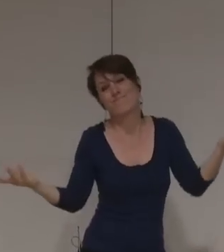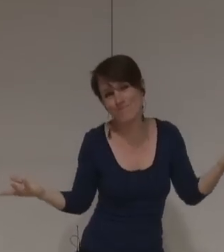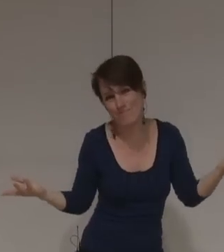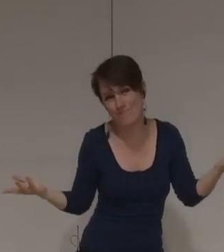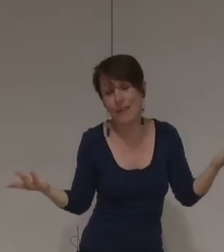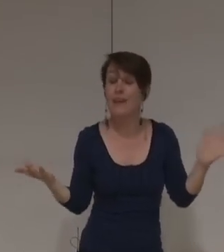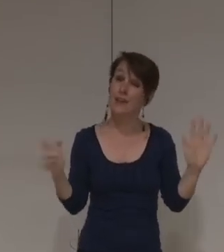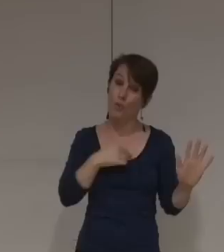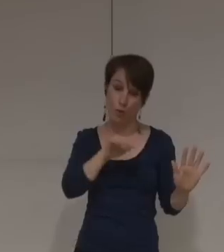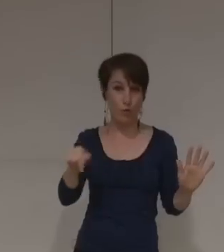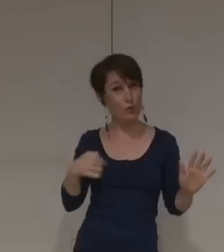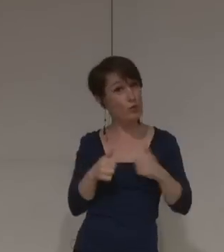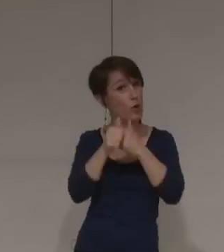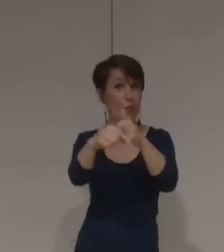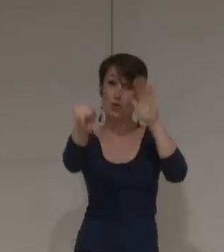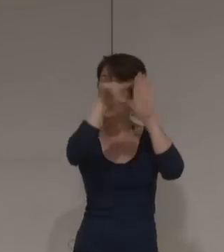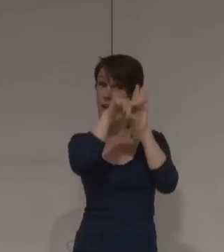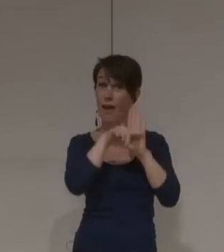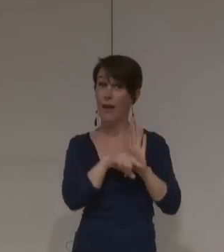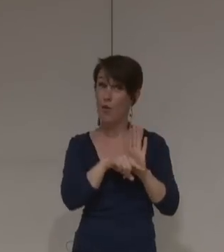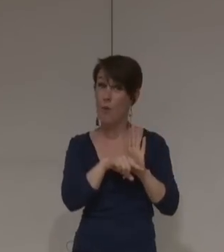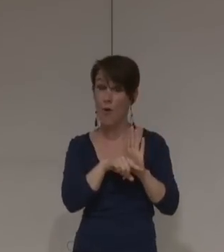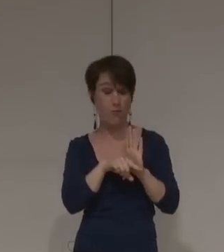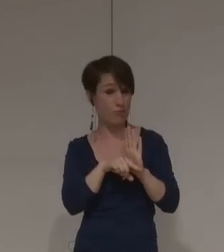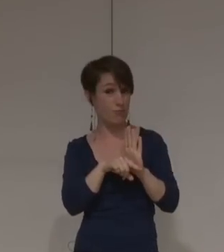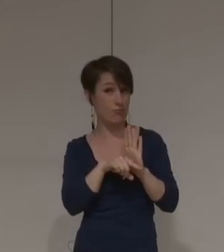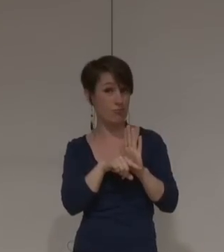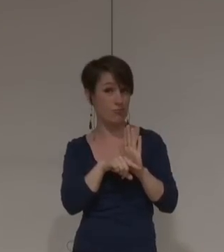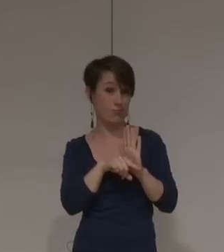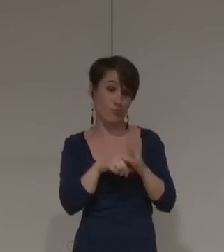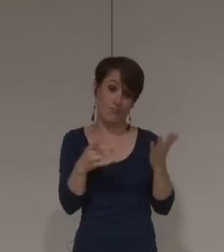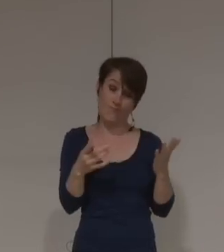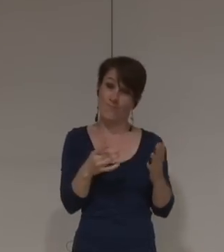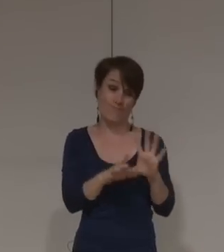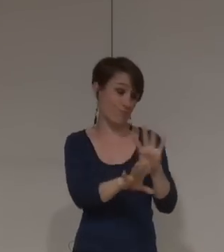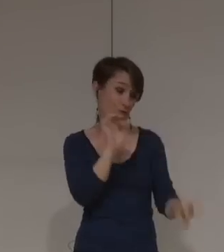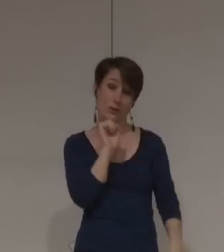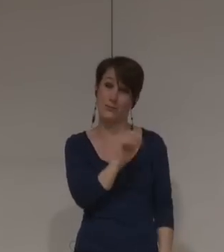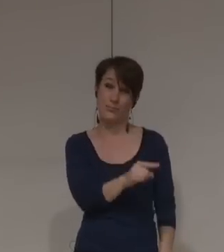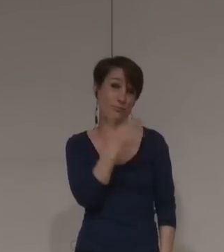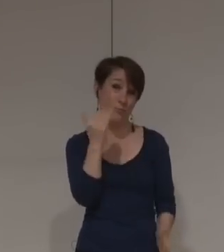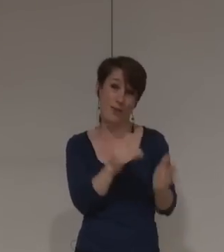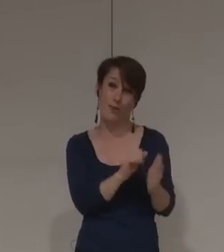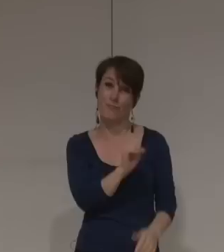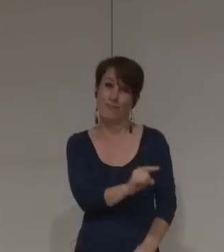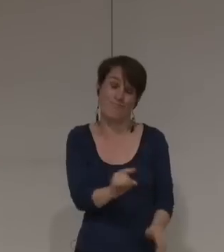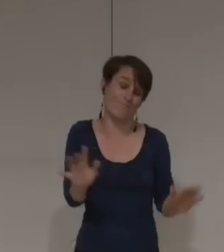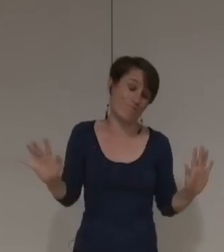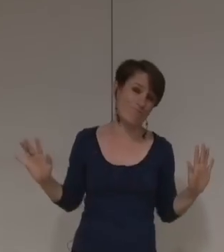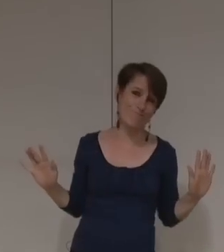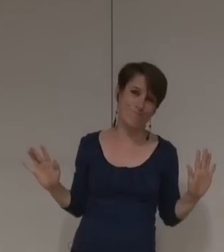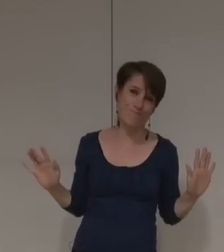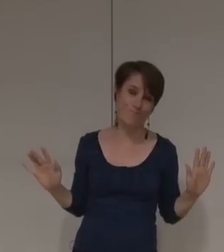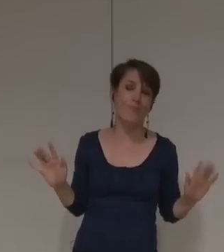règlement de consultation c'est le groupement citeos qui s'est imposé car